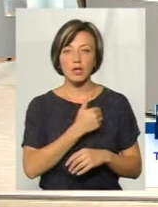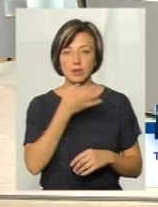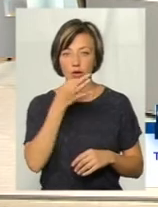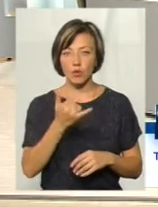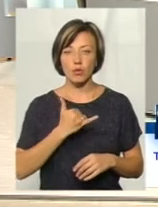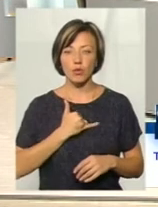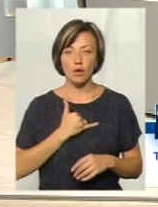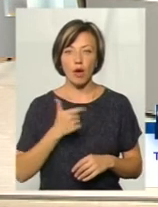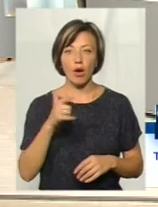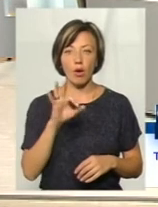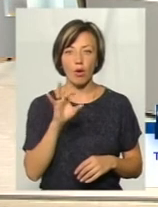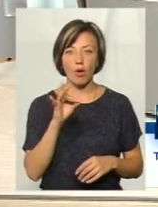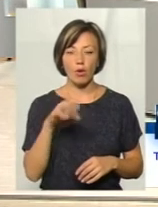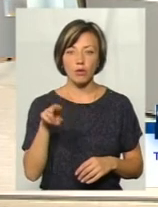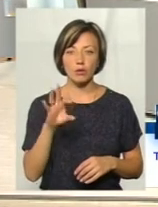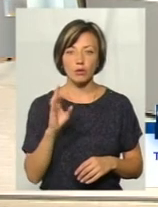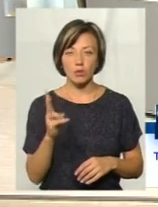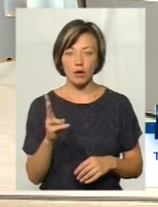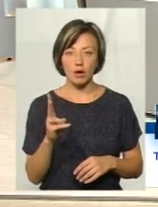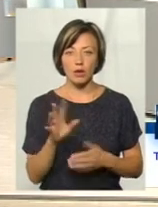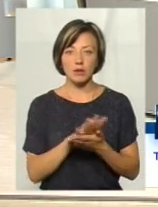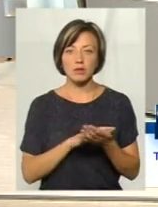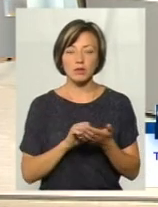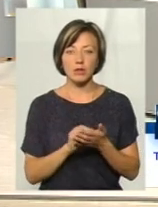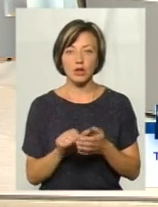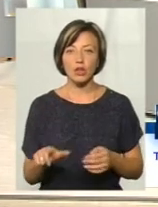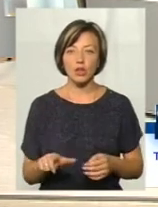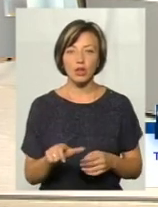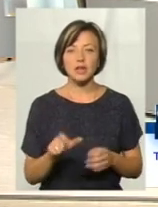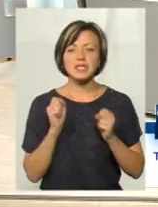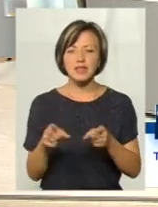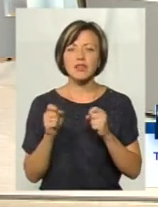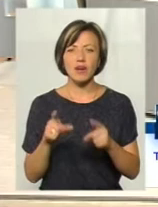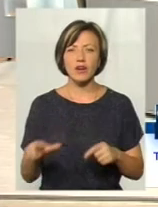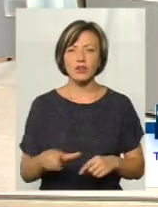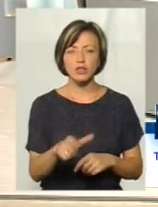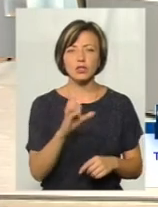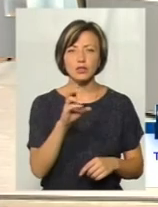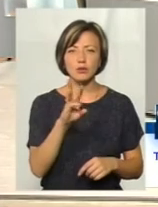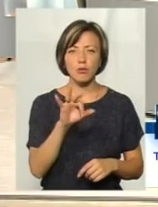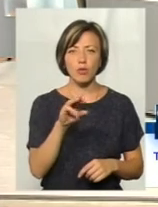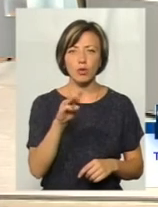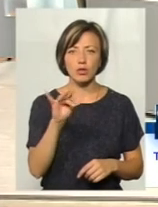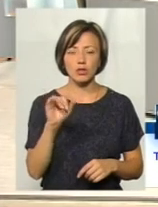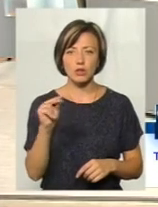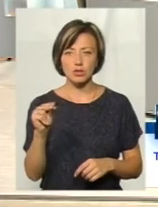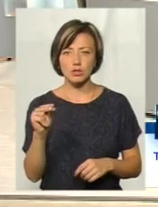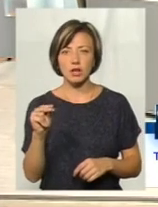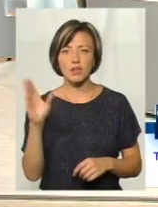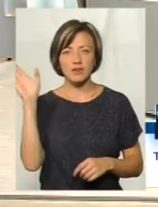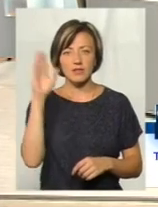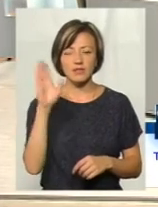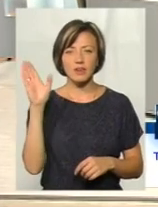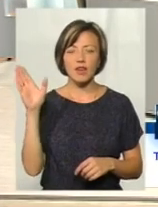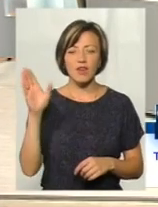нас в Городку вливають річку Сльотич. Всі стоки з Городка, всі судомів,